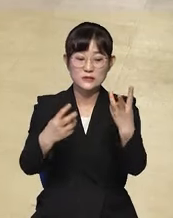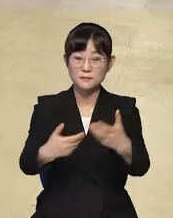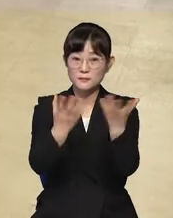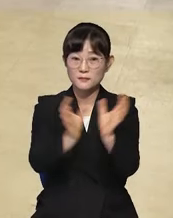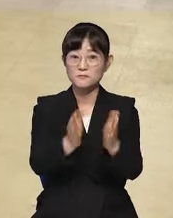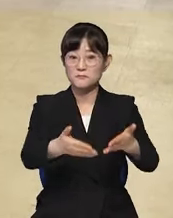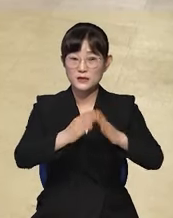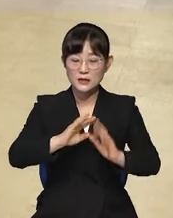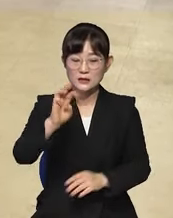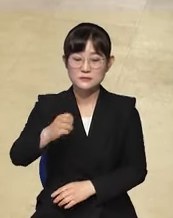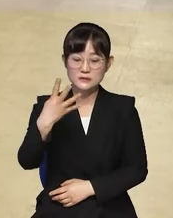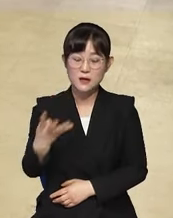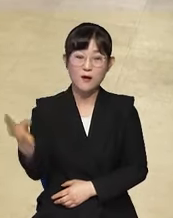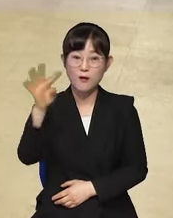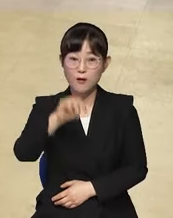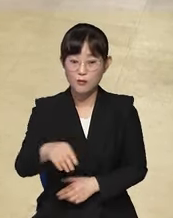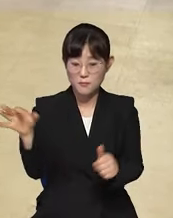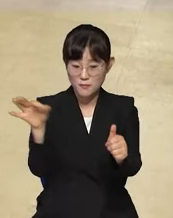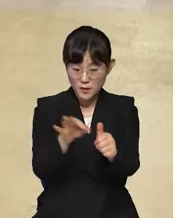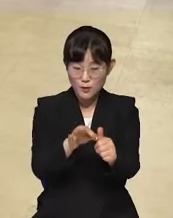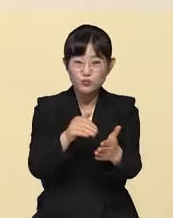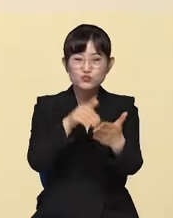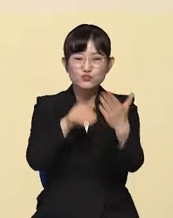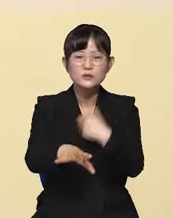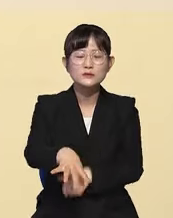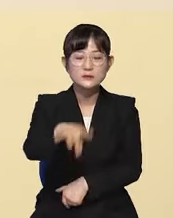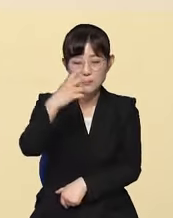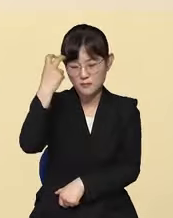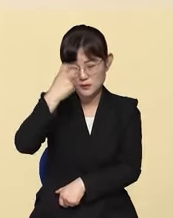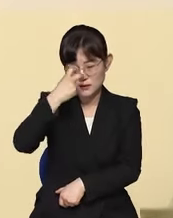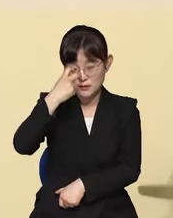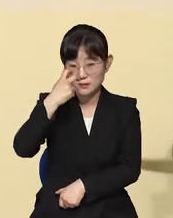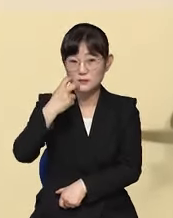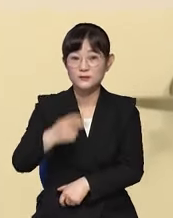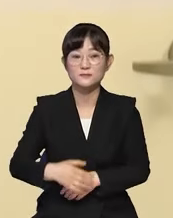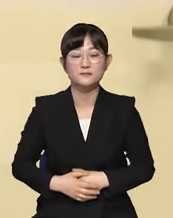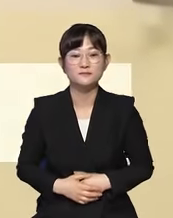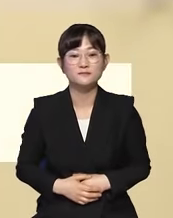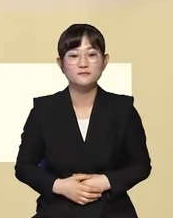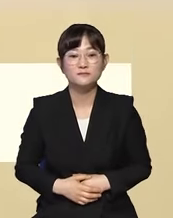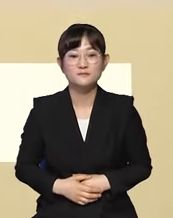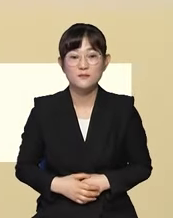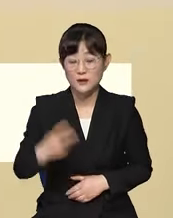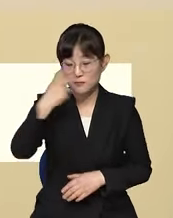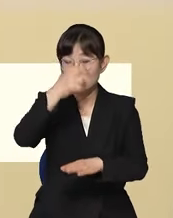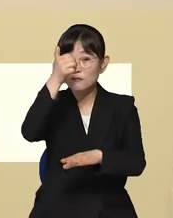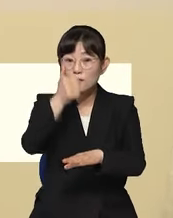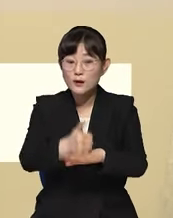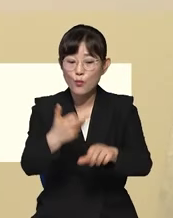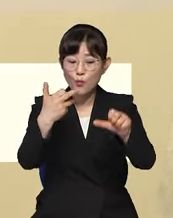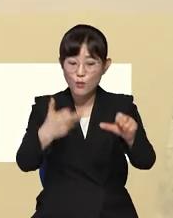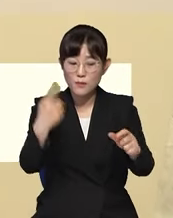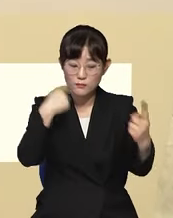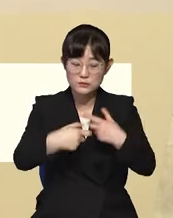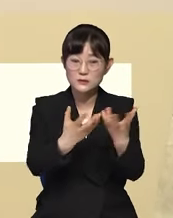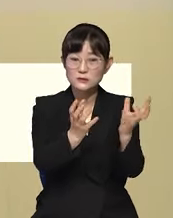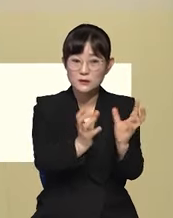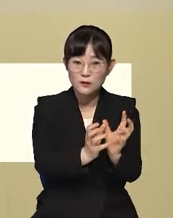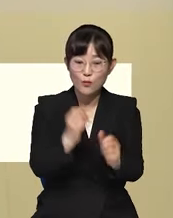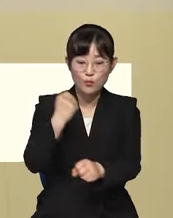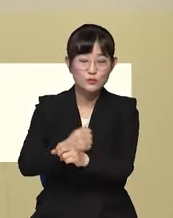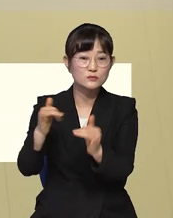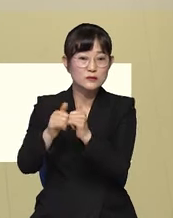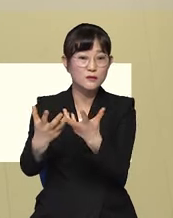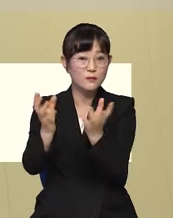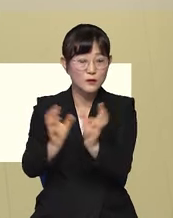34억 여원의 보조금을 교부받은 뒤 처음으로 실시한 감사였습니다 감사 결과 518 부상자 회와 공로